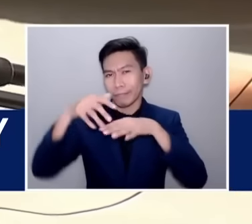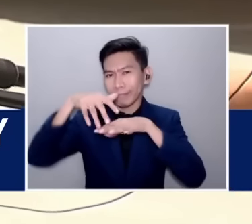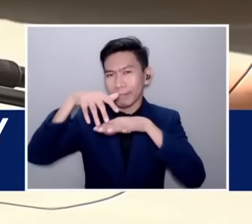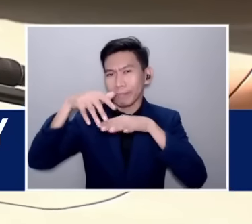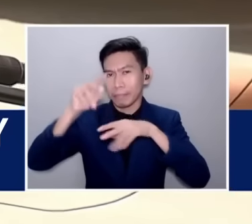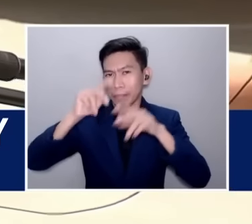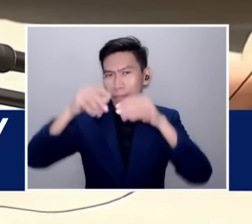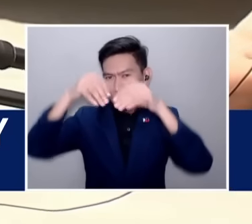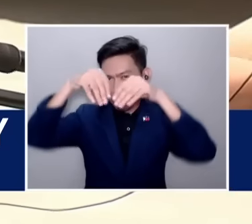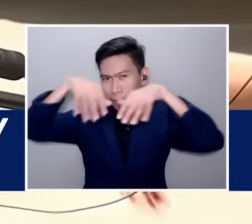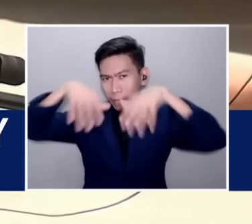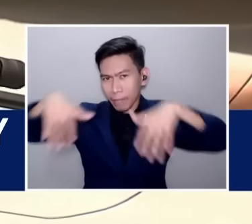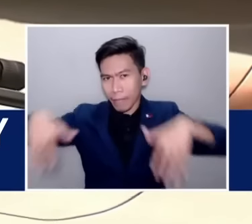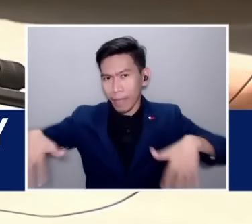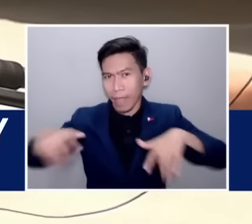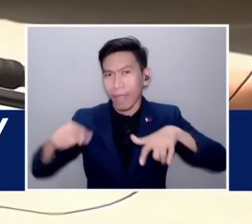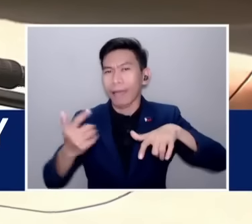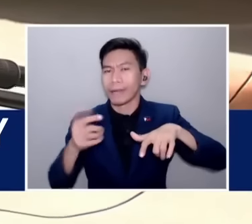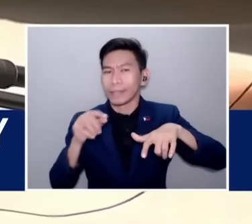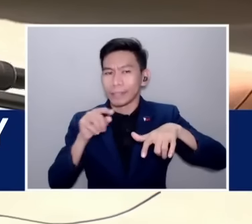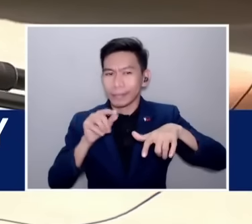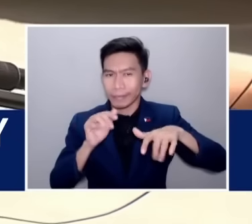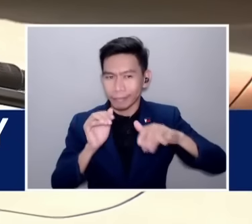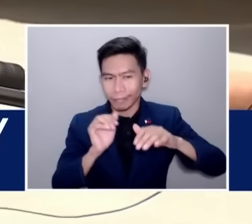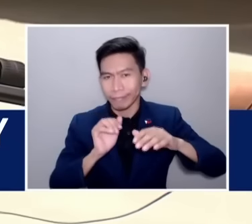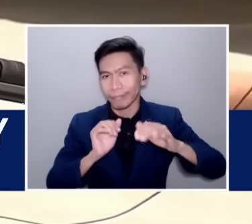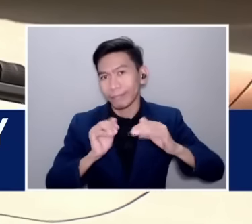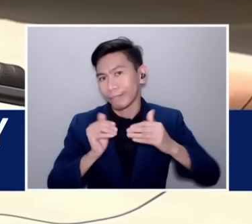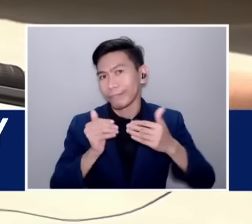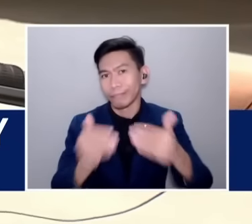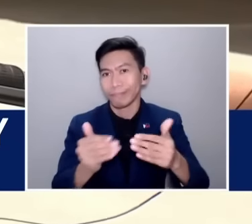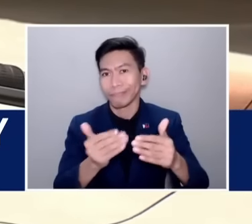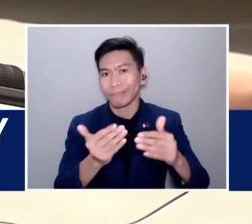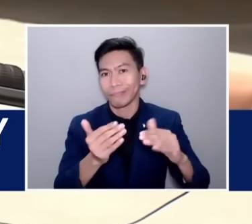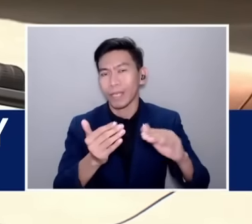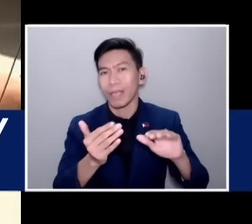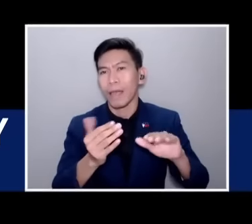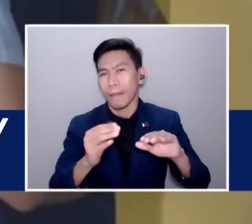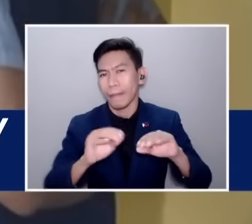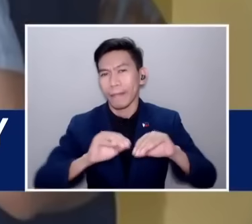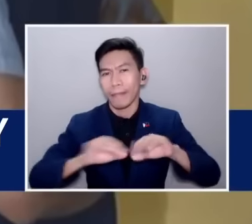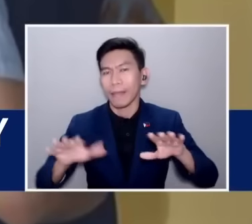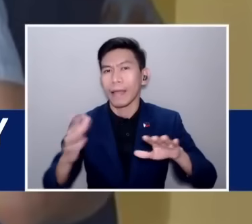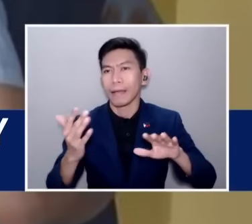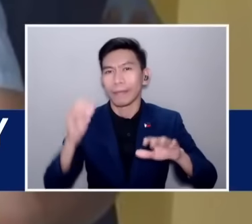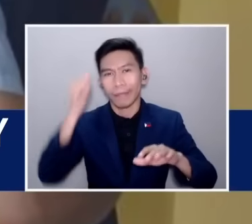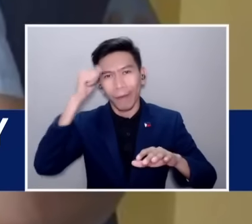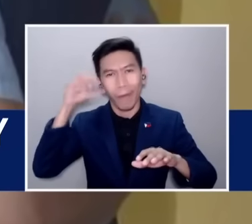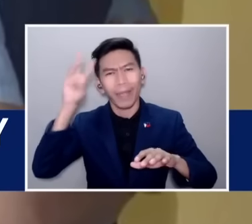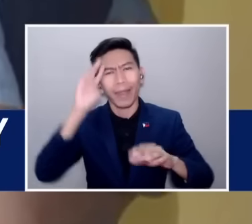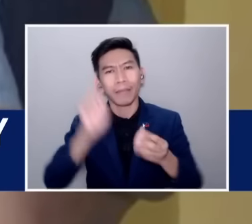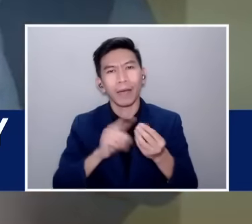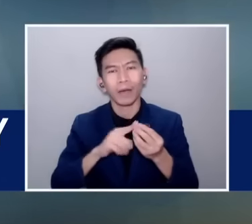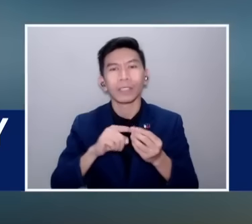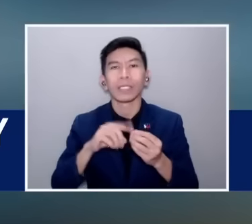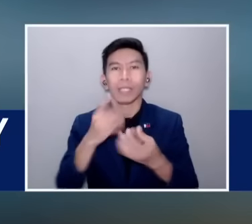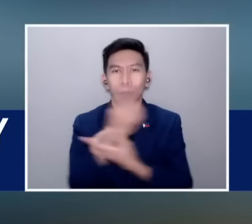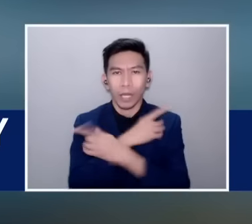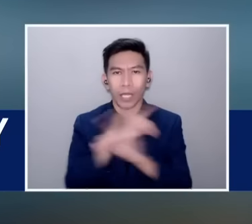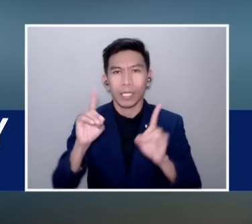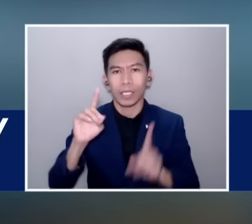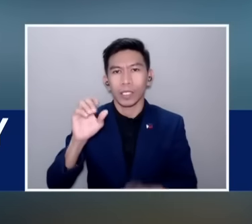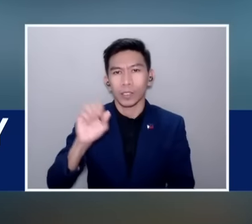lipunan, yung na-mobilize na namin around democratic socialism. Bumoto rin bandang alas 8 kaninang